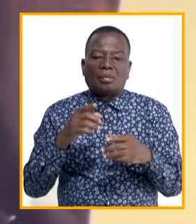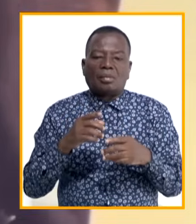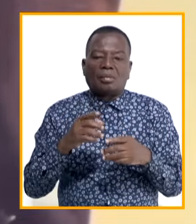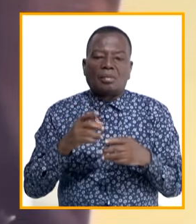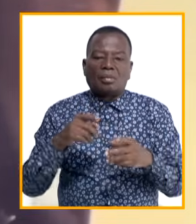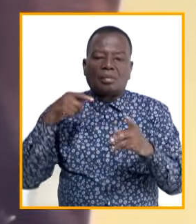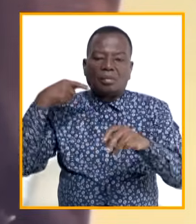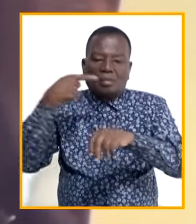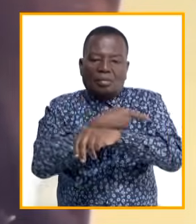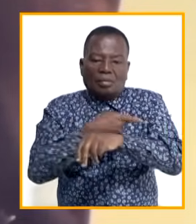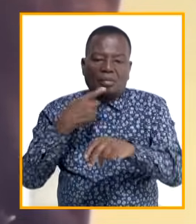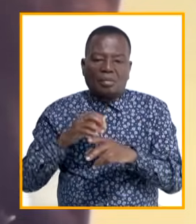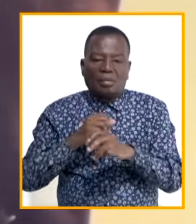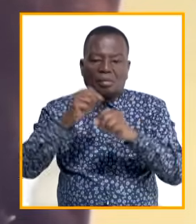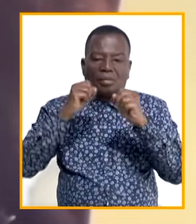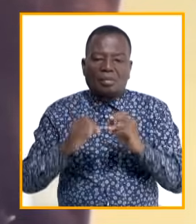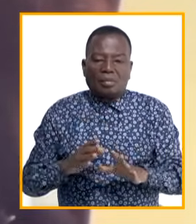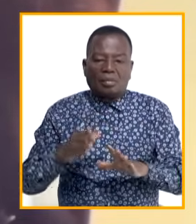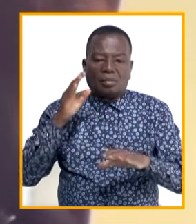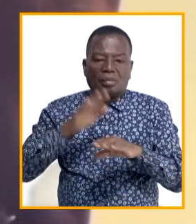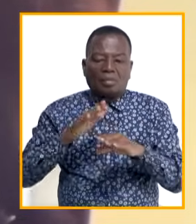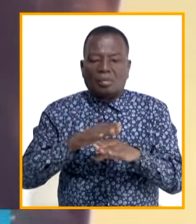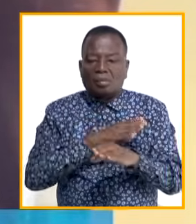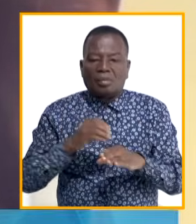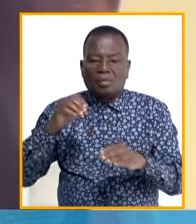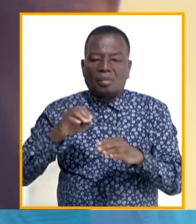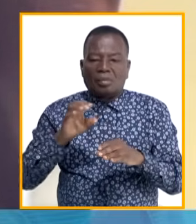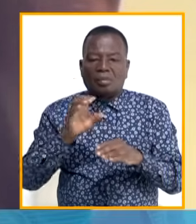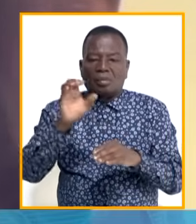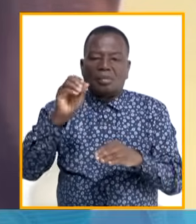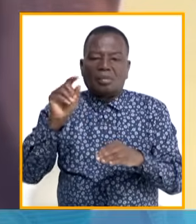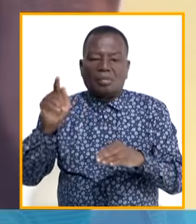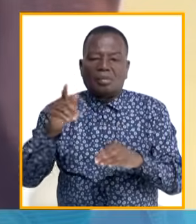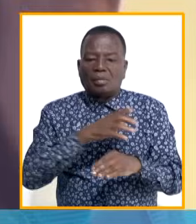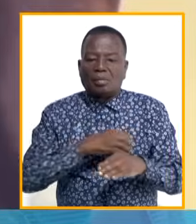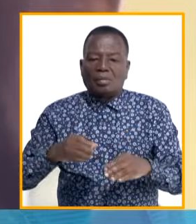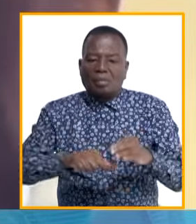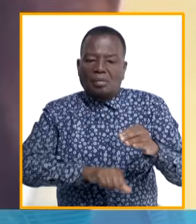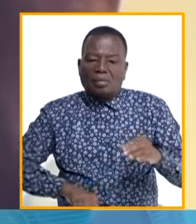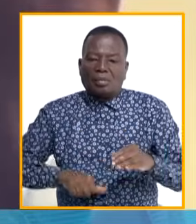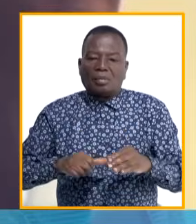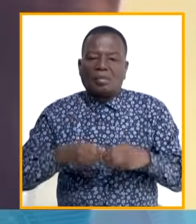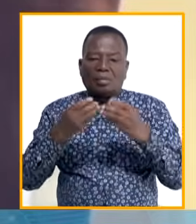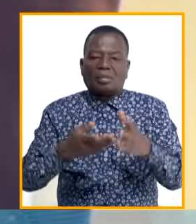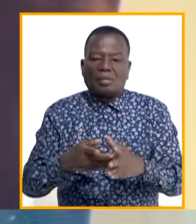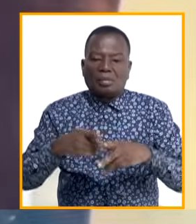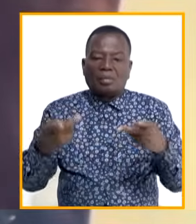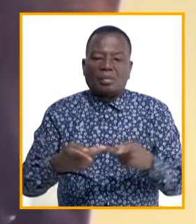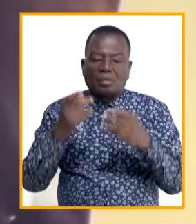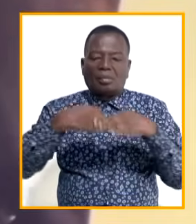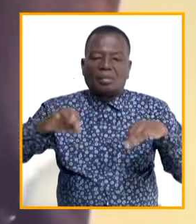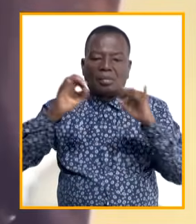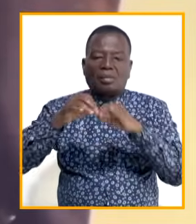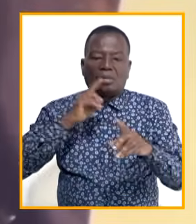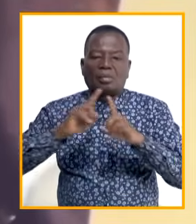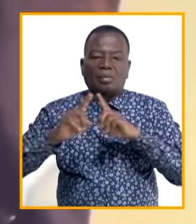vaccination demeure l'une des stratégies de prévention primaire du cancer du col de l'utérus. Et ce symposium offre une plateforme importante pour